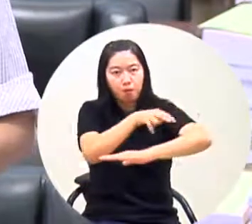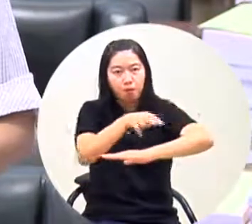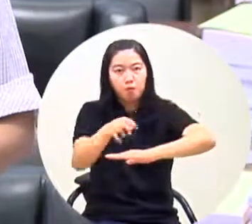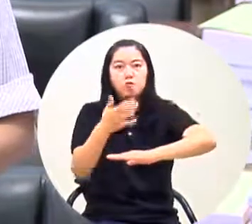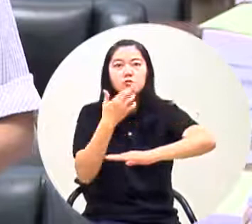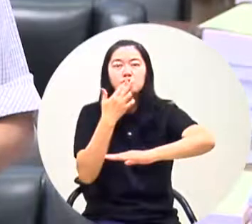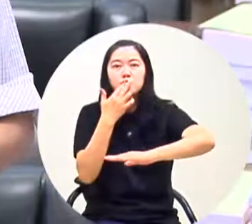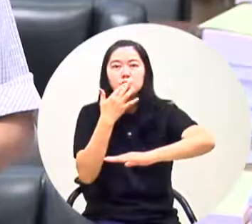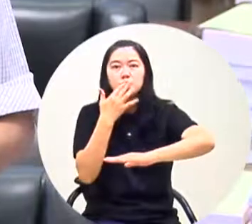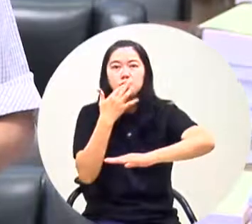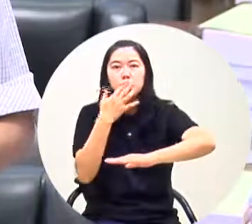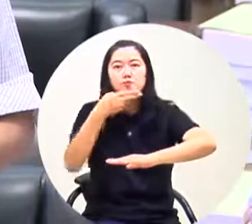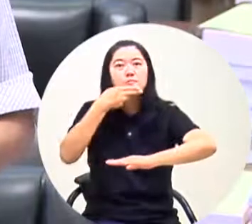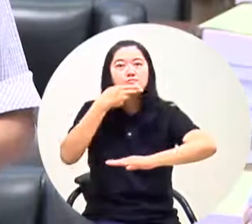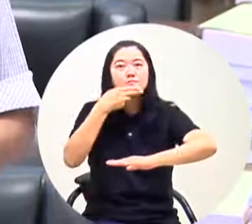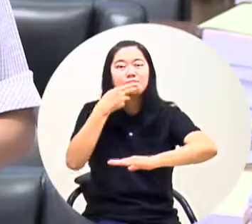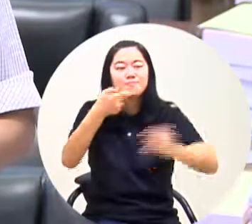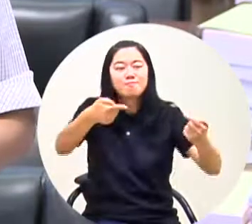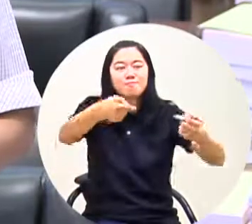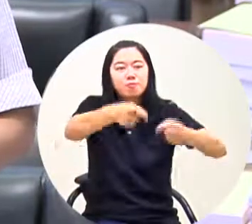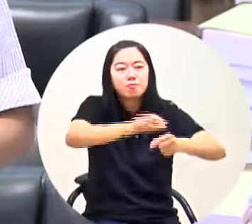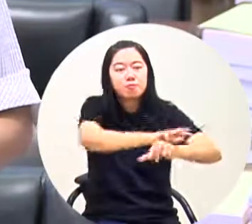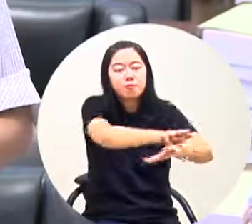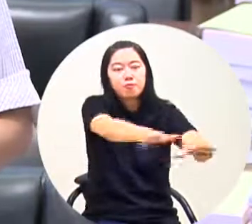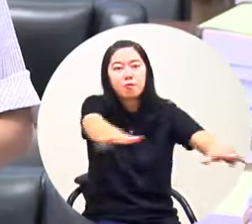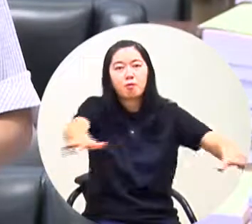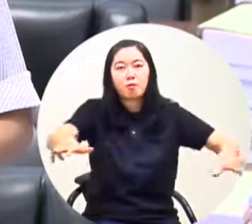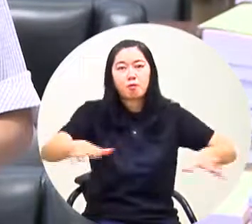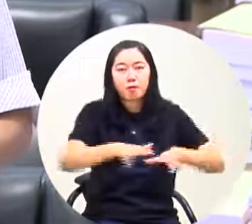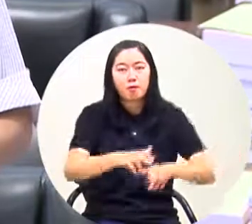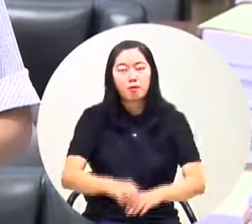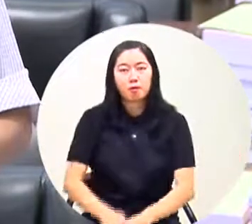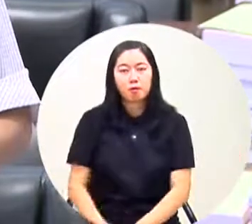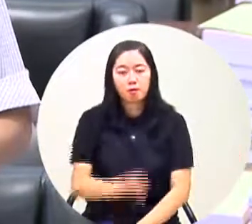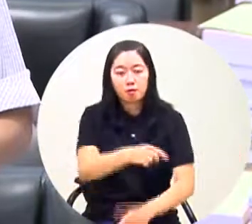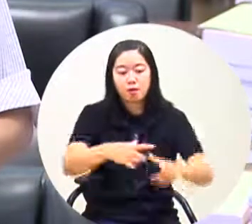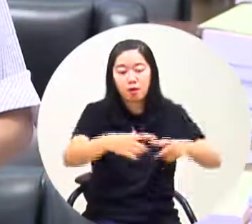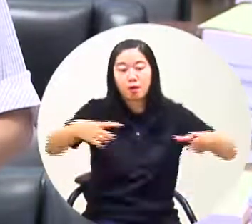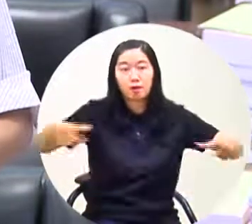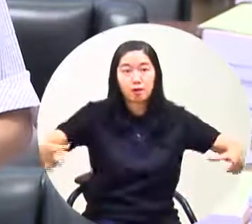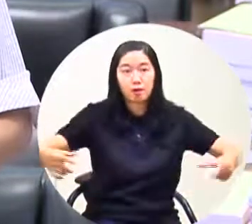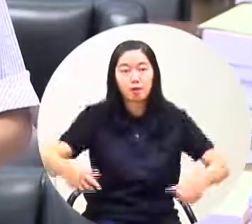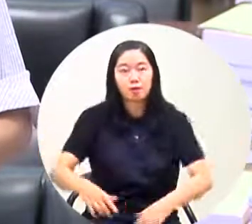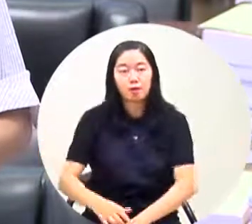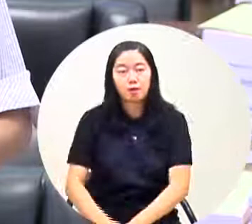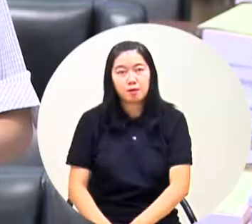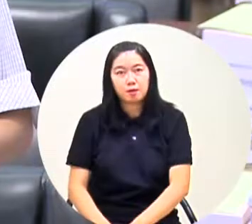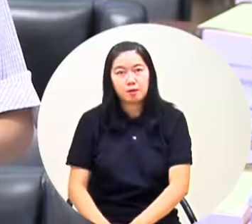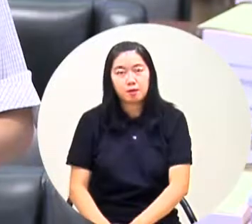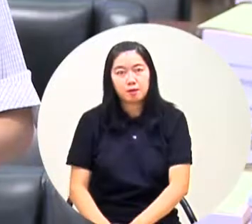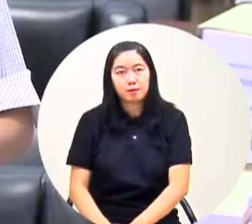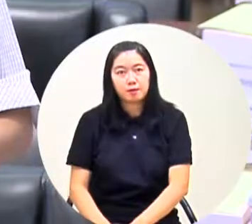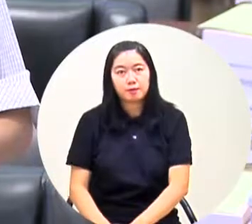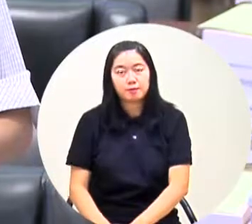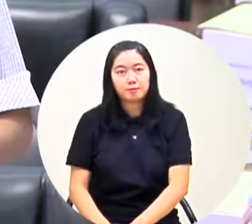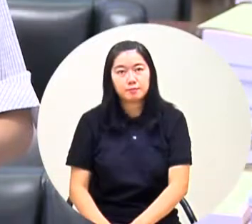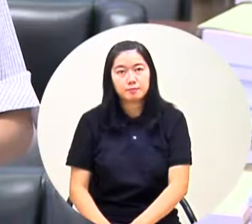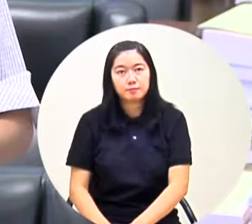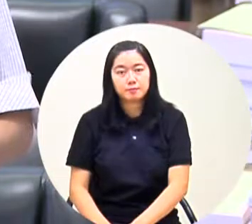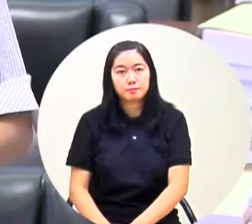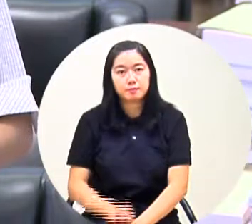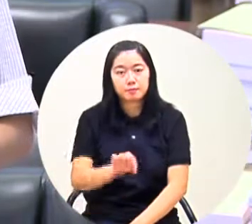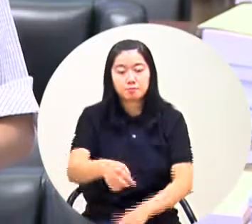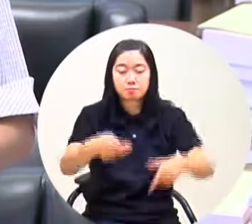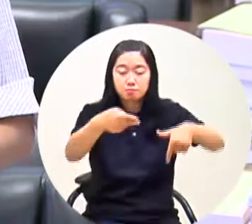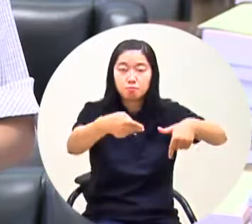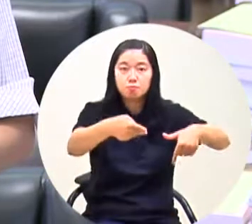成一个橘红色，哦，这个范围呢，从我们的一个仁武区的